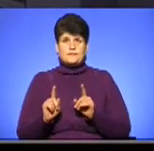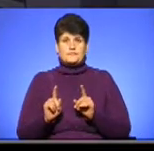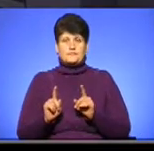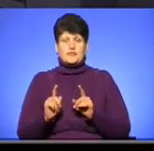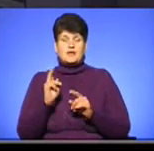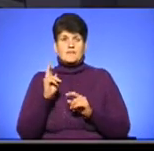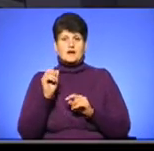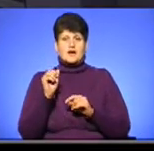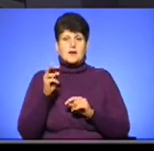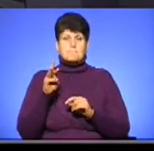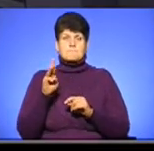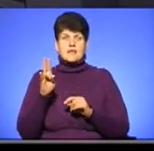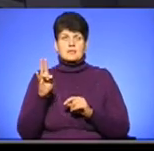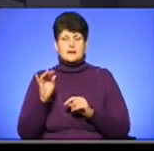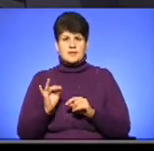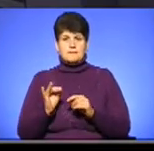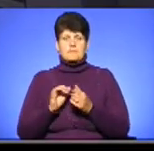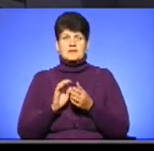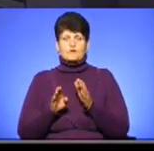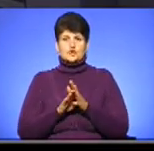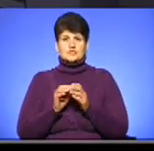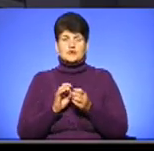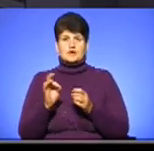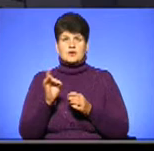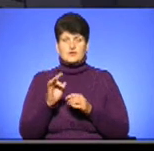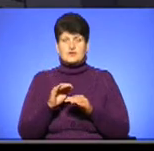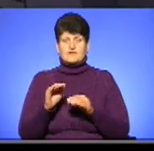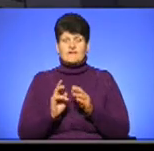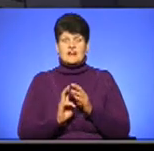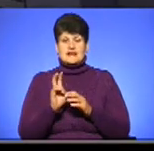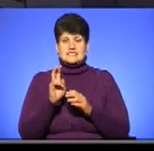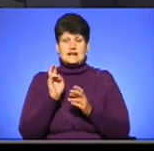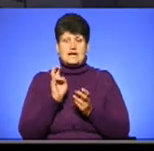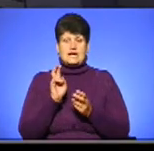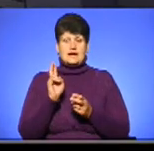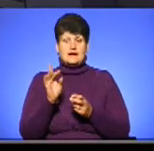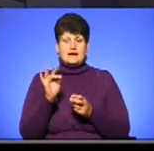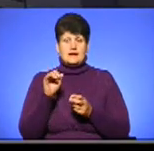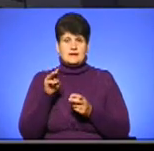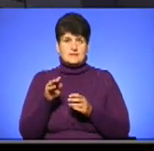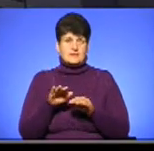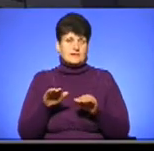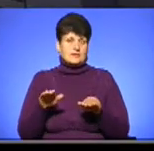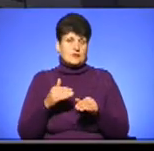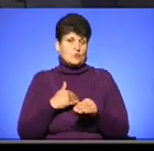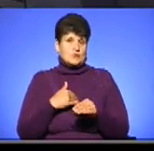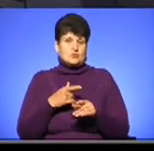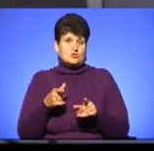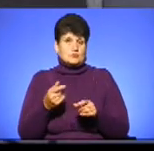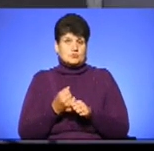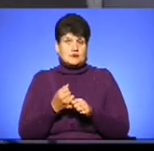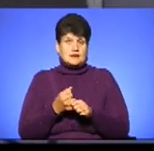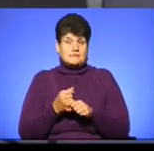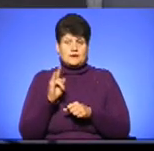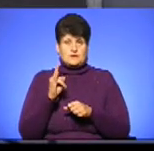Кам'янках, Півучиського району, десь там кріт виліз. Діти хотіли його... не знаю, що допомогу надати чи що, і отримала